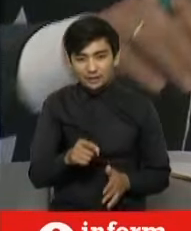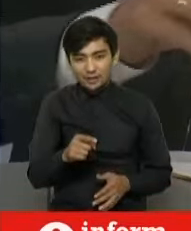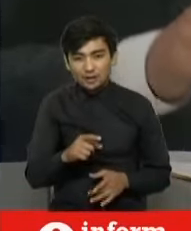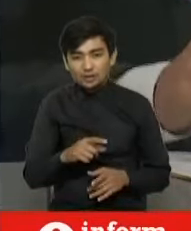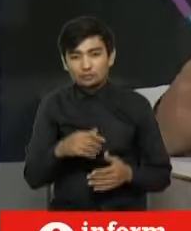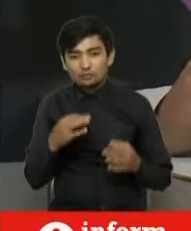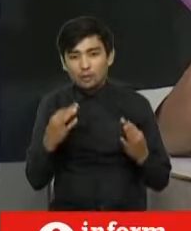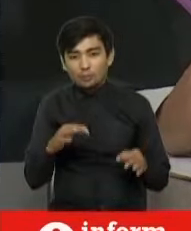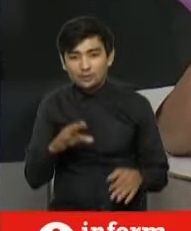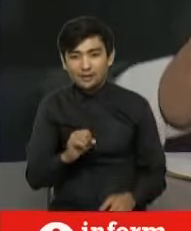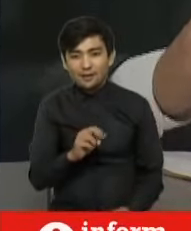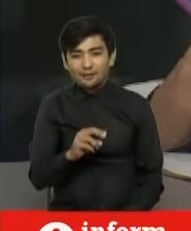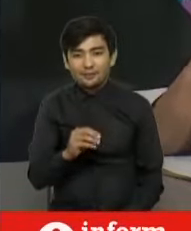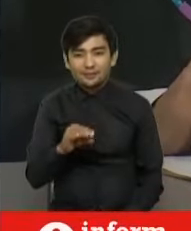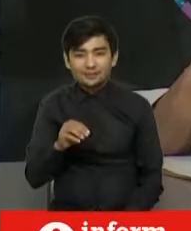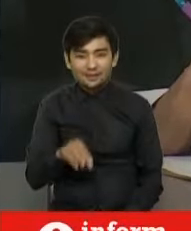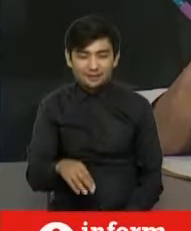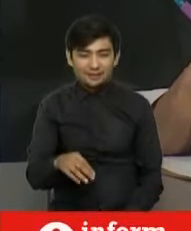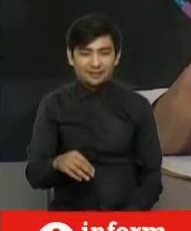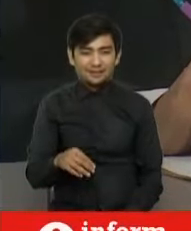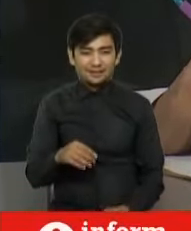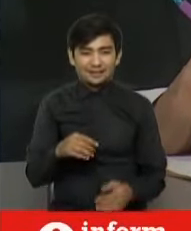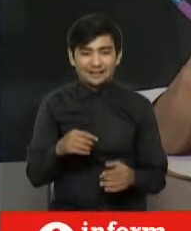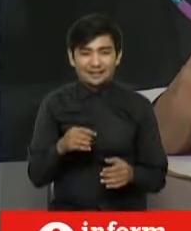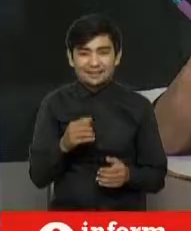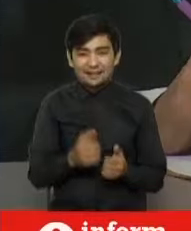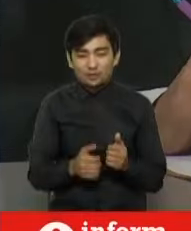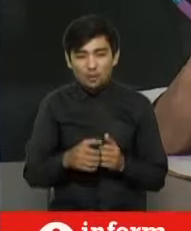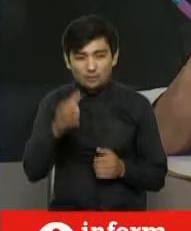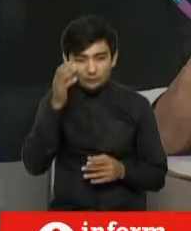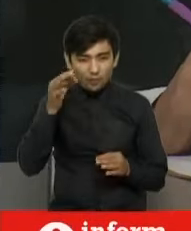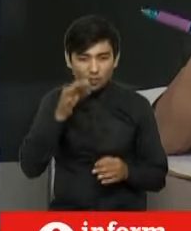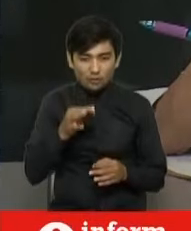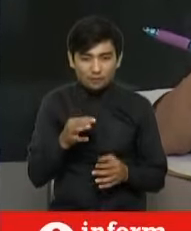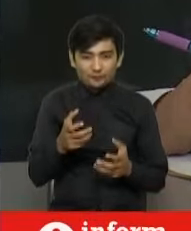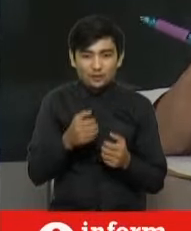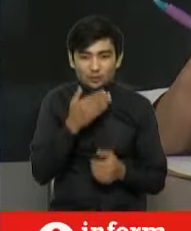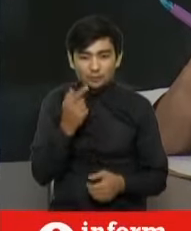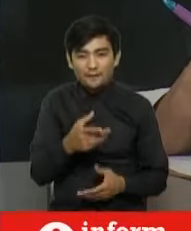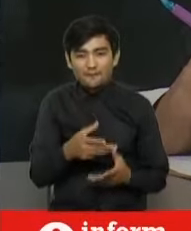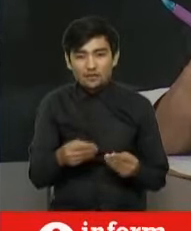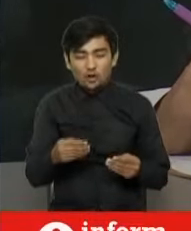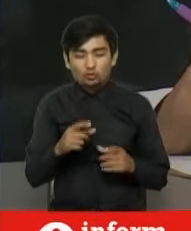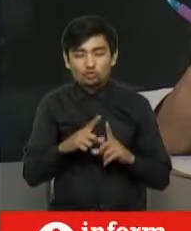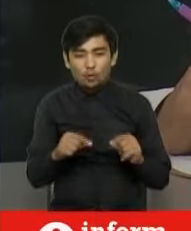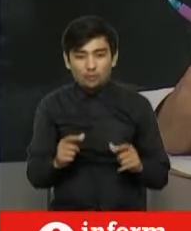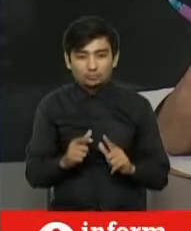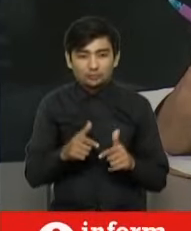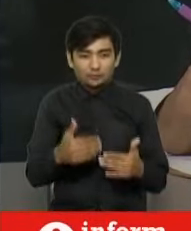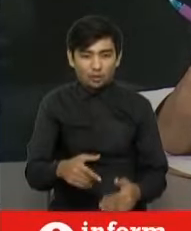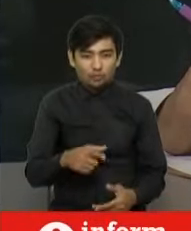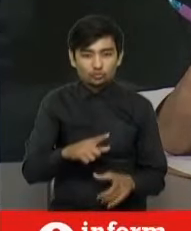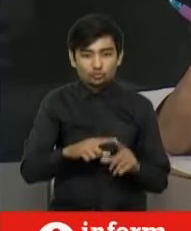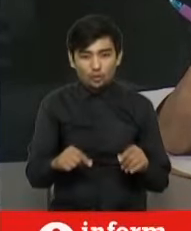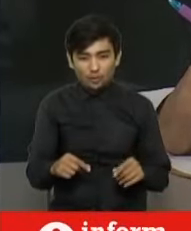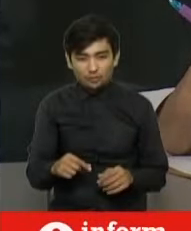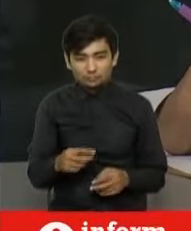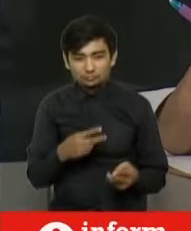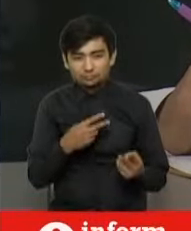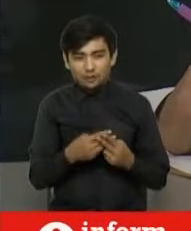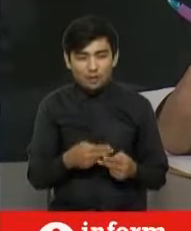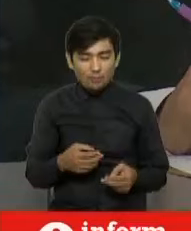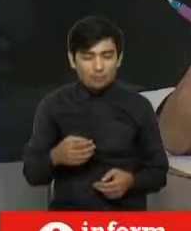получили аттестата о среднем образовании, поэтому поступили в вечернюю школу. Как получают знания школьники с уголовным